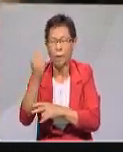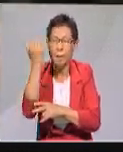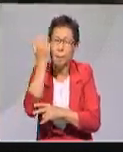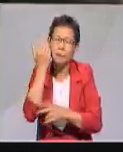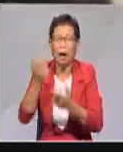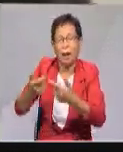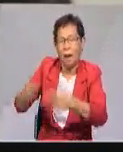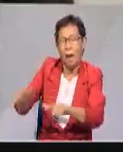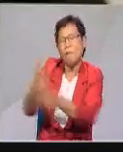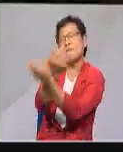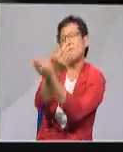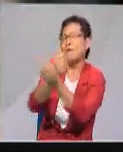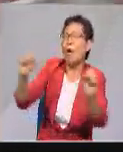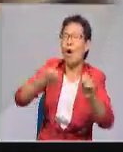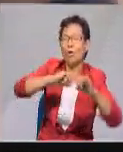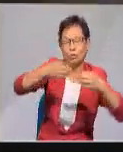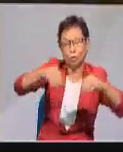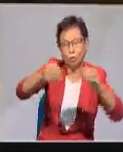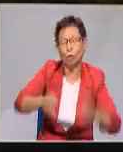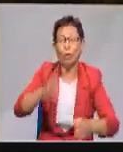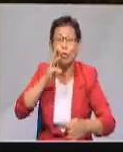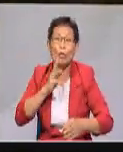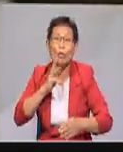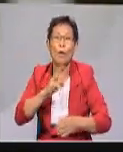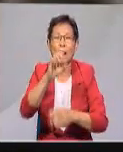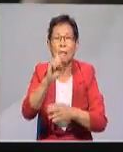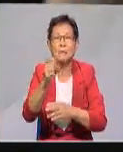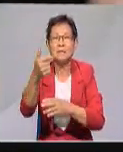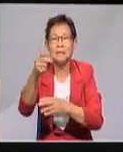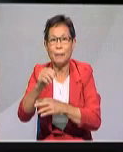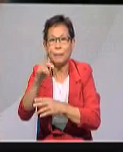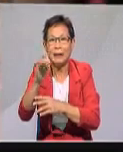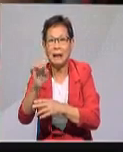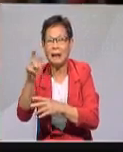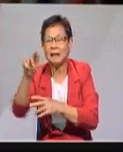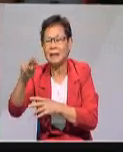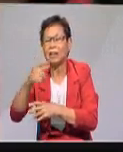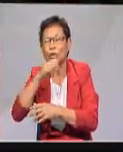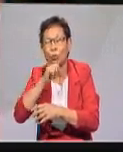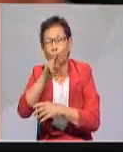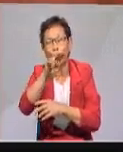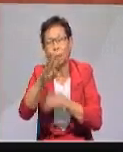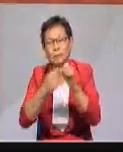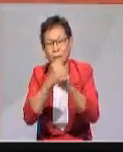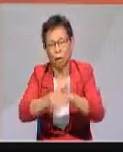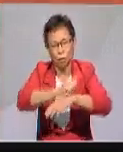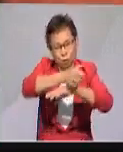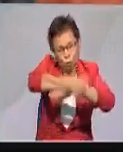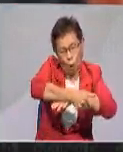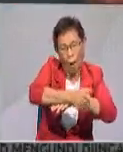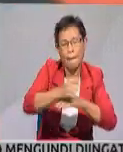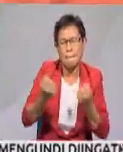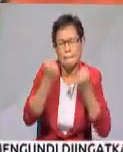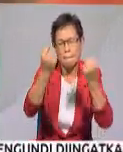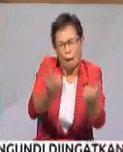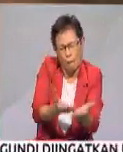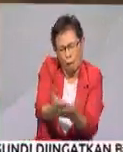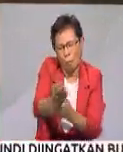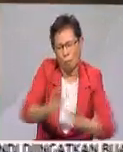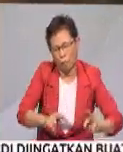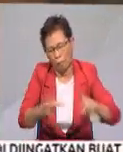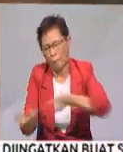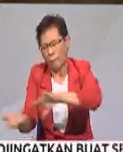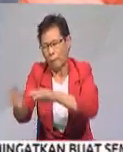melepas dan membebaskan jurujual wanita Sam Keting, 24 tahun, daripada tuduhan memandu secara melulu hingga